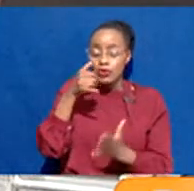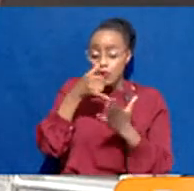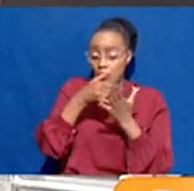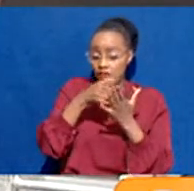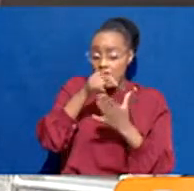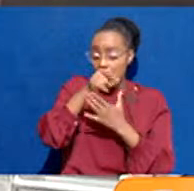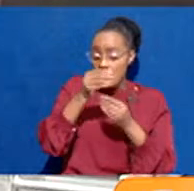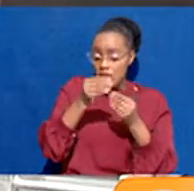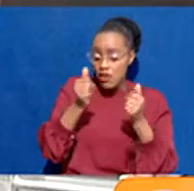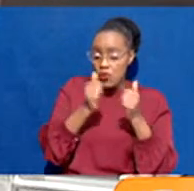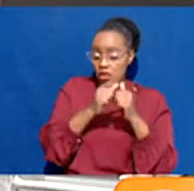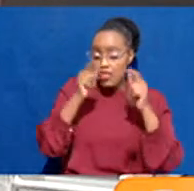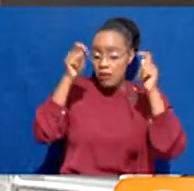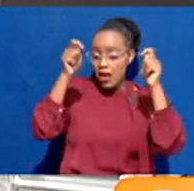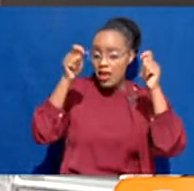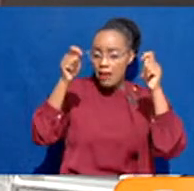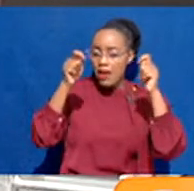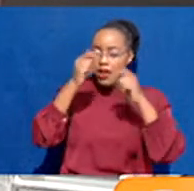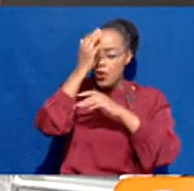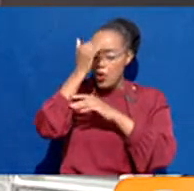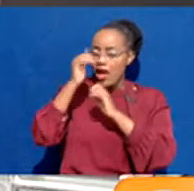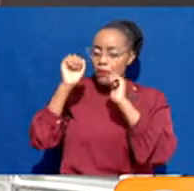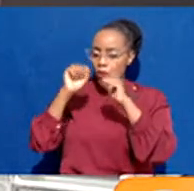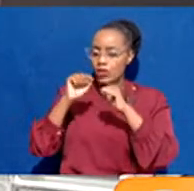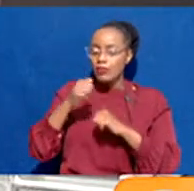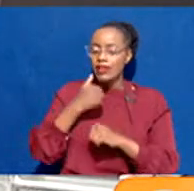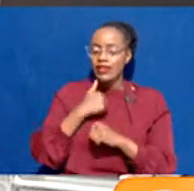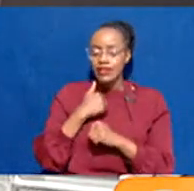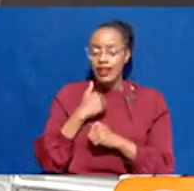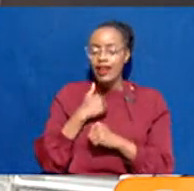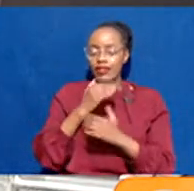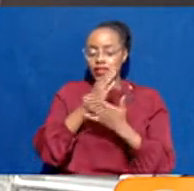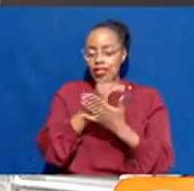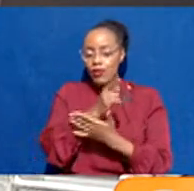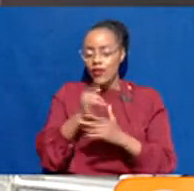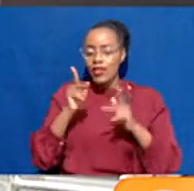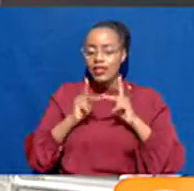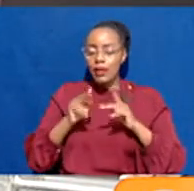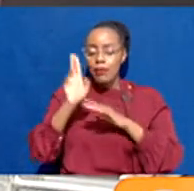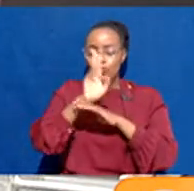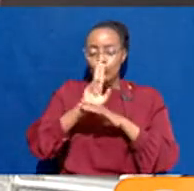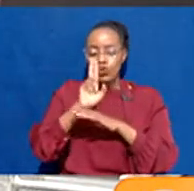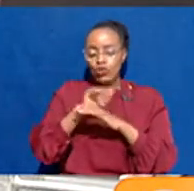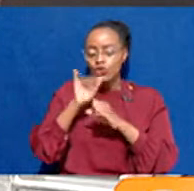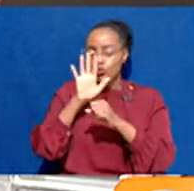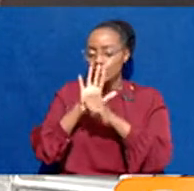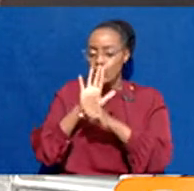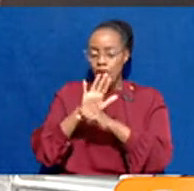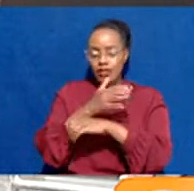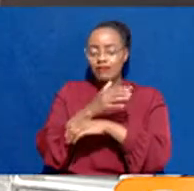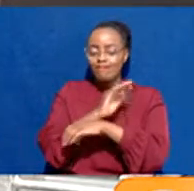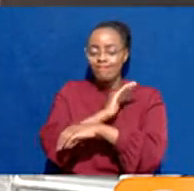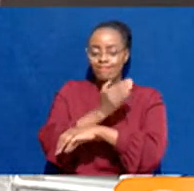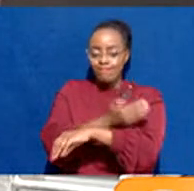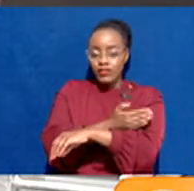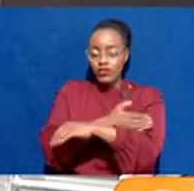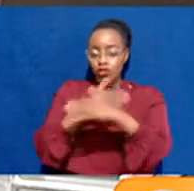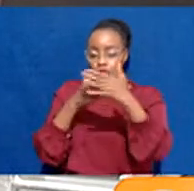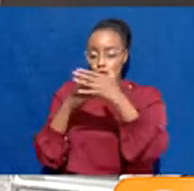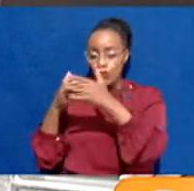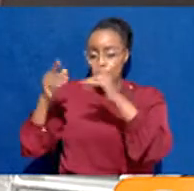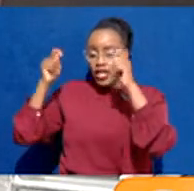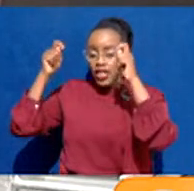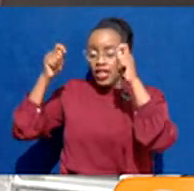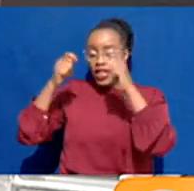kwenye makabiliano ya maandamano, kwani kuna uwezekano mkubwa kwa baadhi yao kutumia nguvu kupita kiasi kuzuia maandamano kutokana